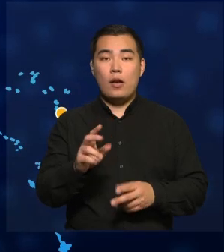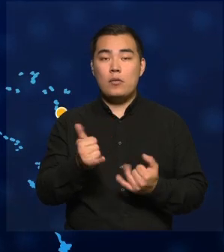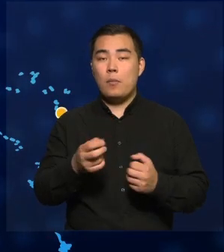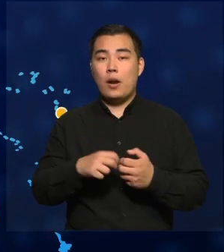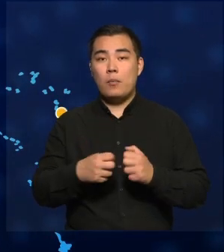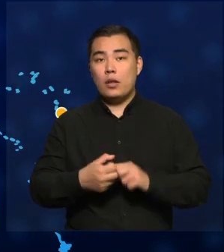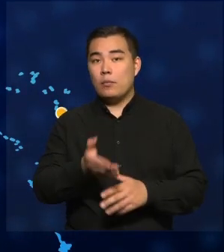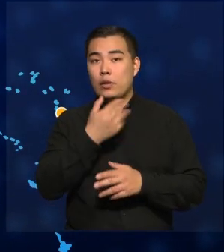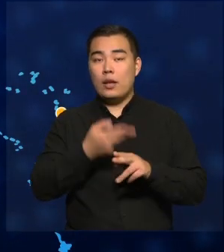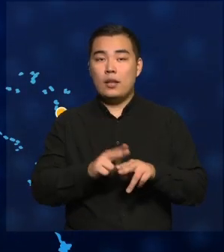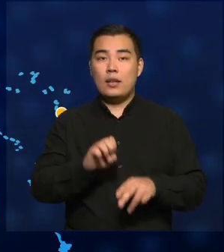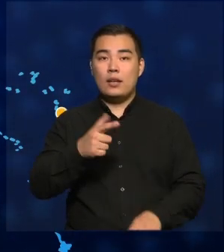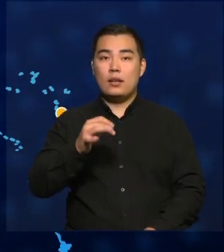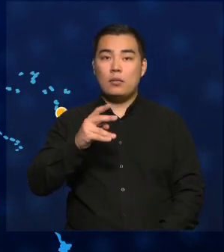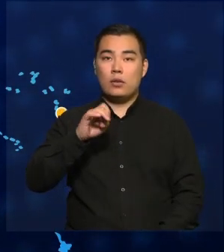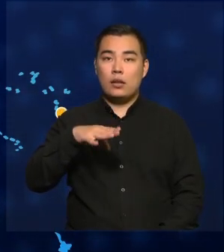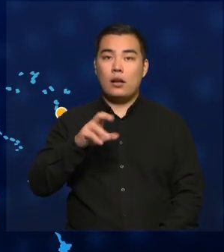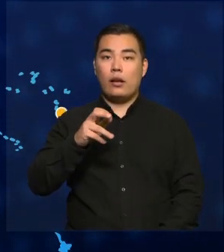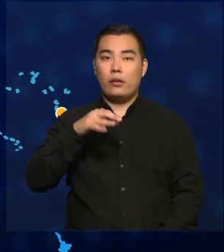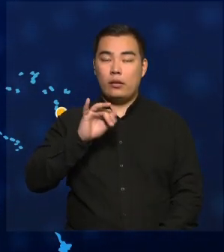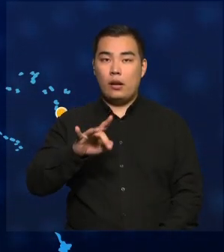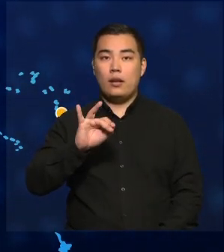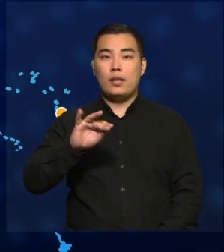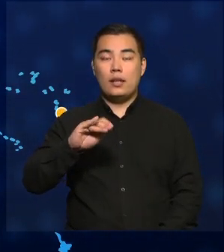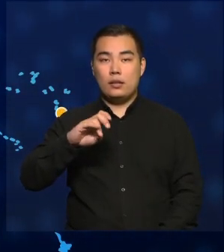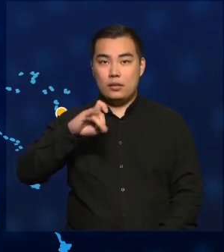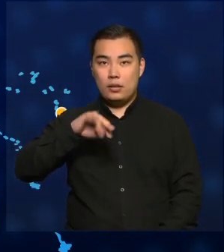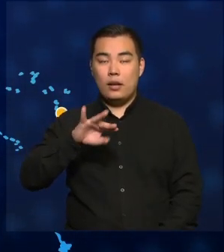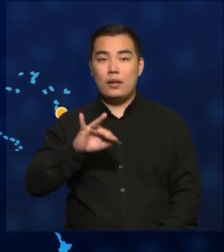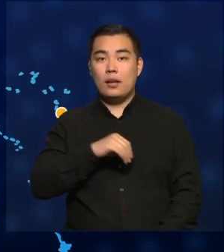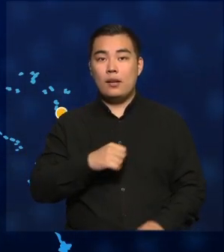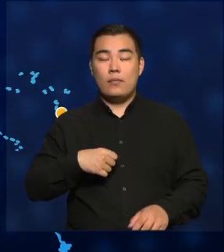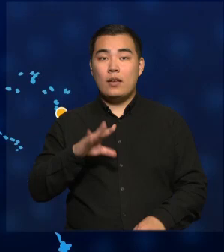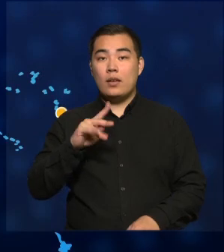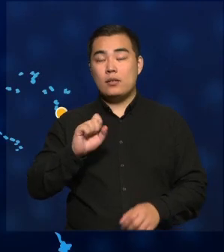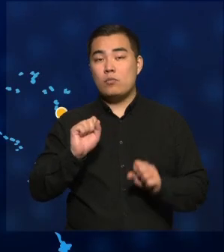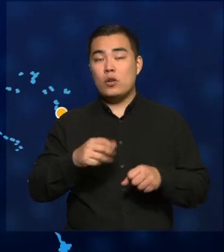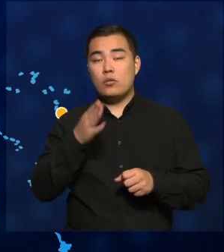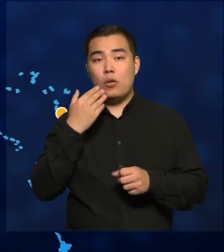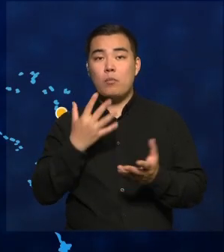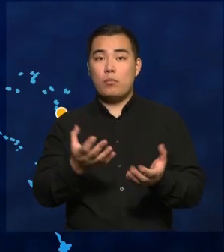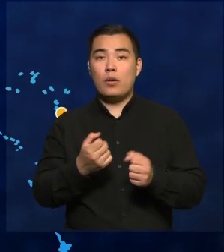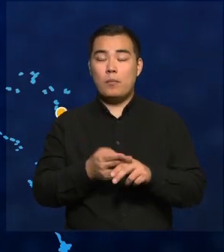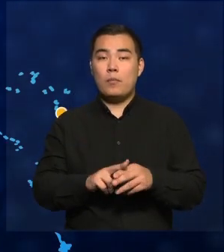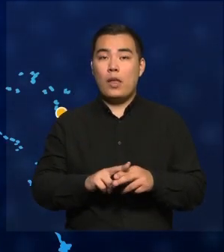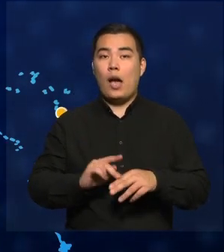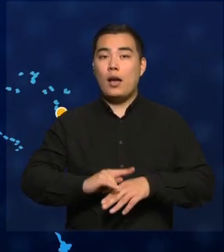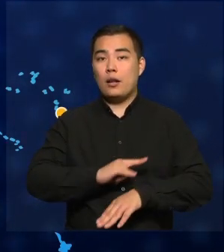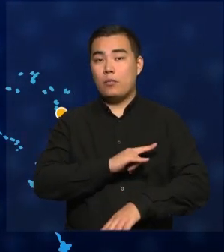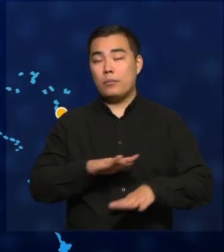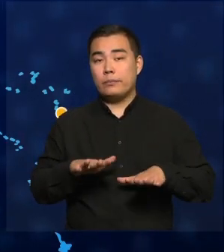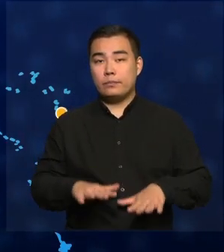вызывает проблем. Это Египет, Катар, Индия и так далее. Визу в эти страны можно легко получить прямо в аэропорту.